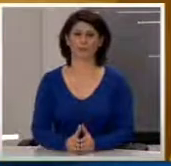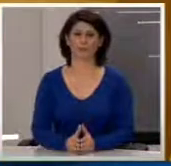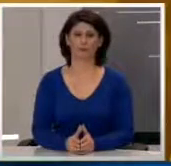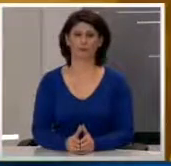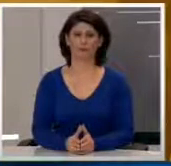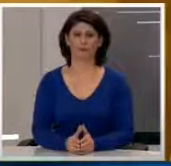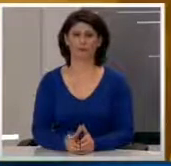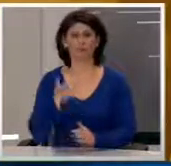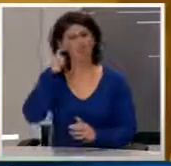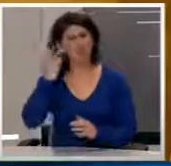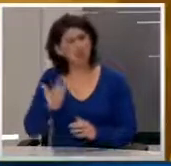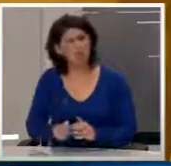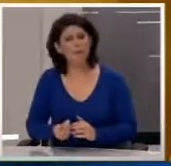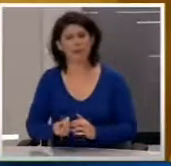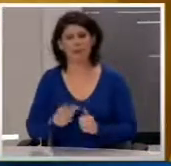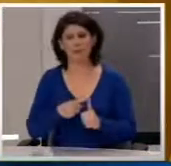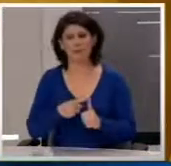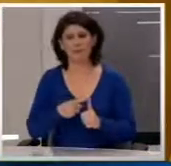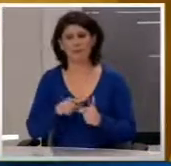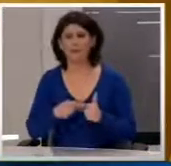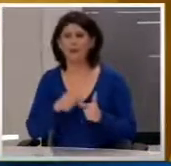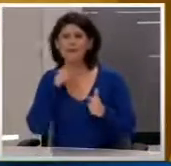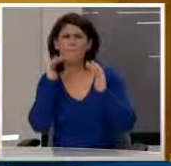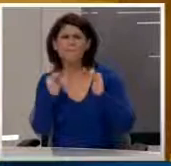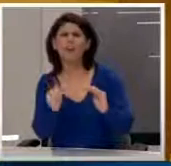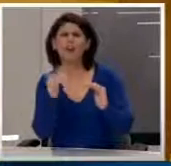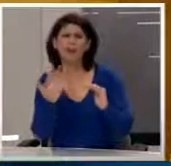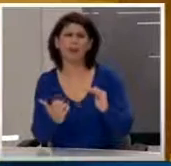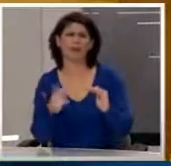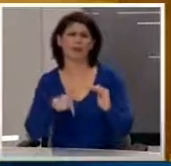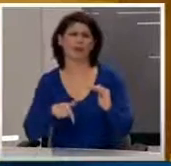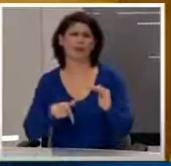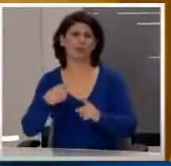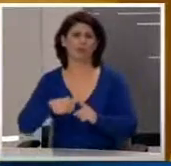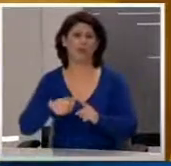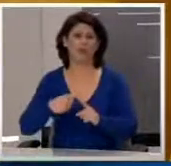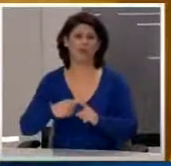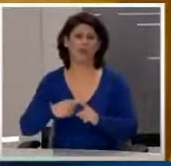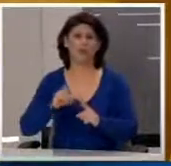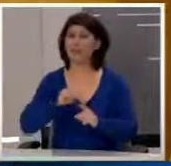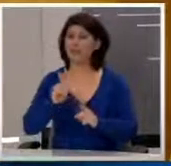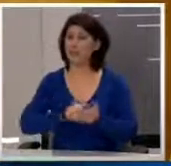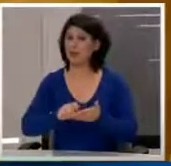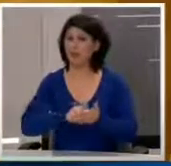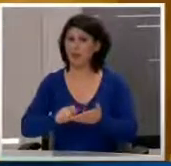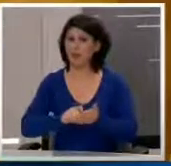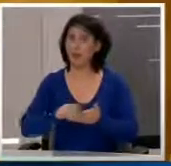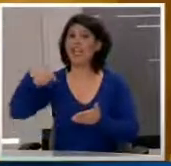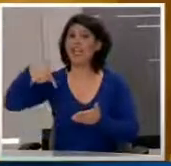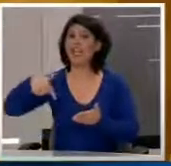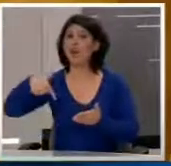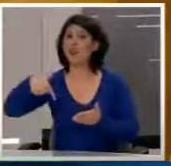και νοοτροπίας, αλλά και ενός στάτους που υπάρχει, να μην γράφονται τα γενώσιμα